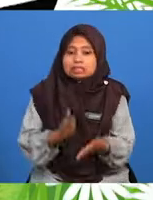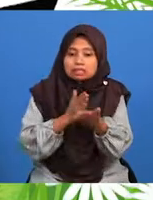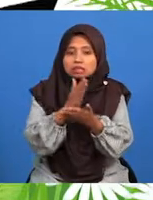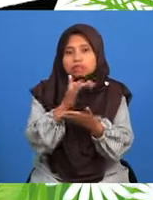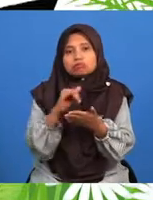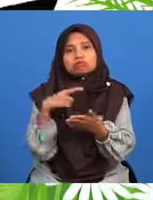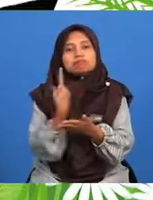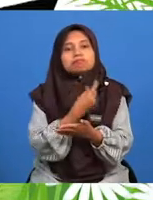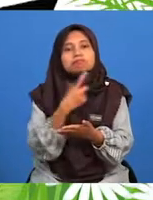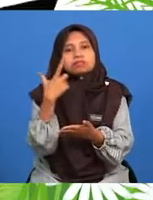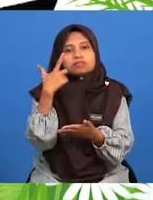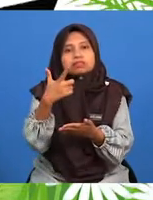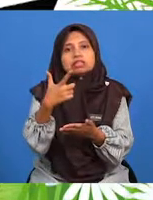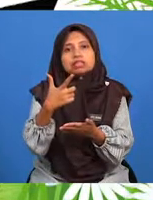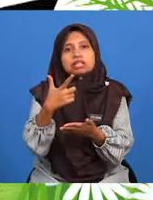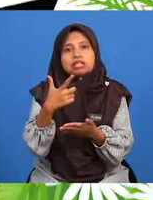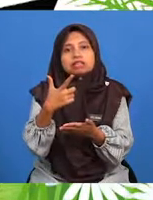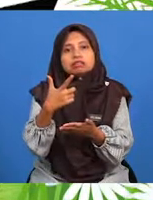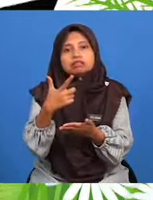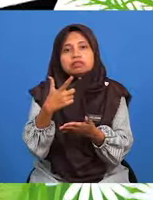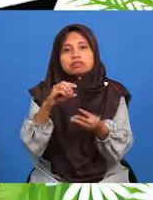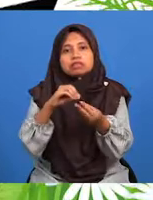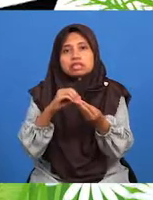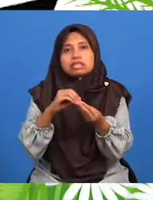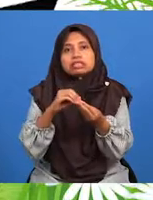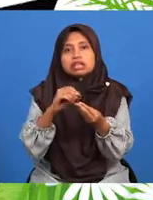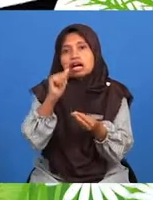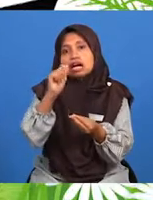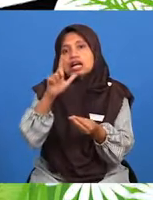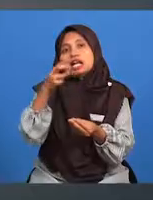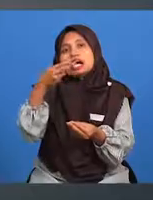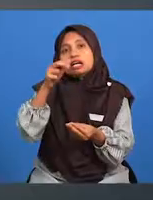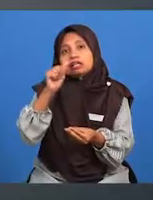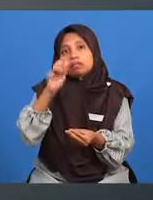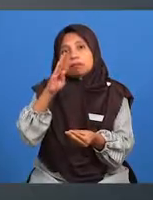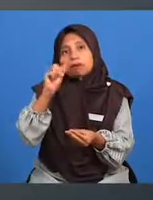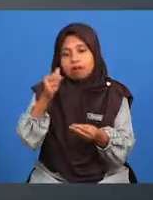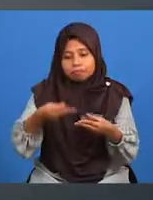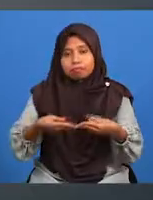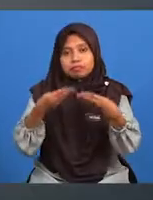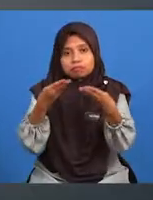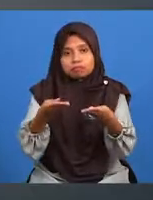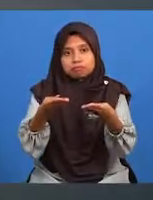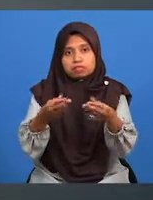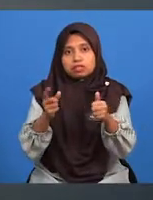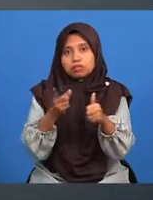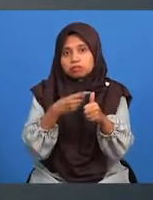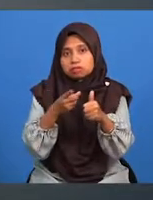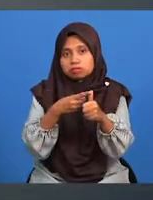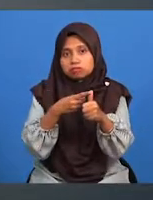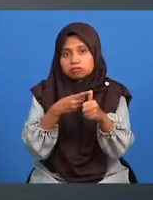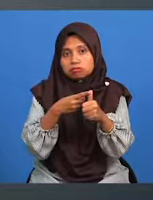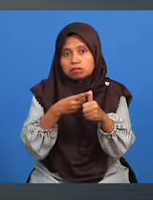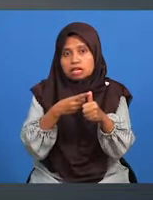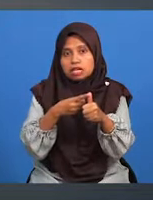Seterusnya, kita lihat pula syarat bagi sighah al-hibah ini. Syarat pertama, lafaz ijab